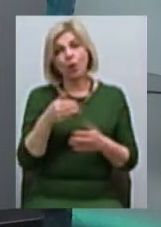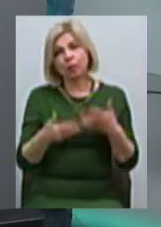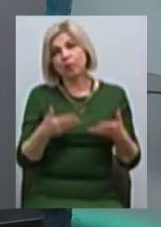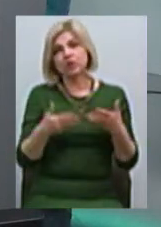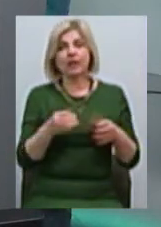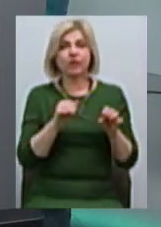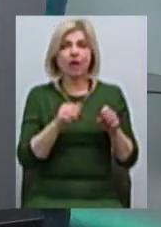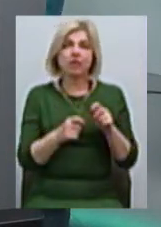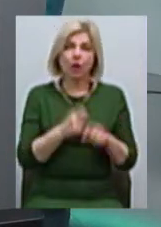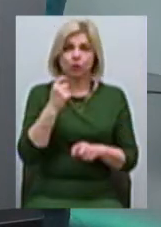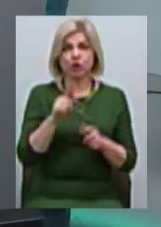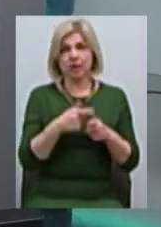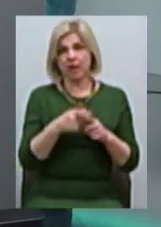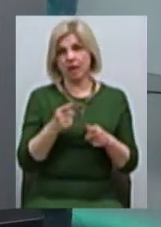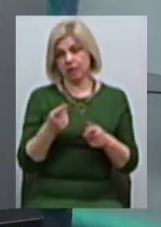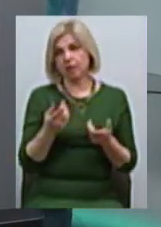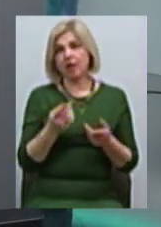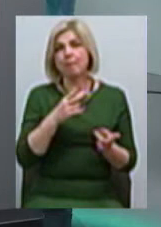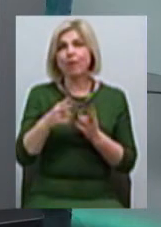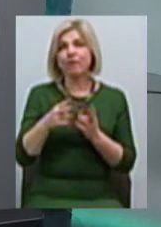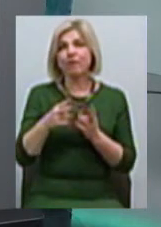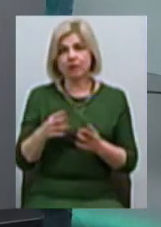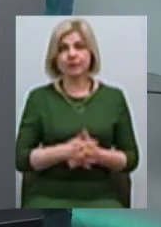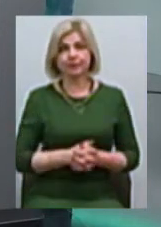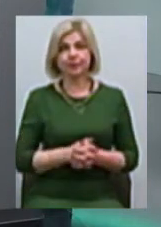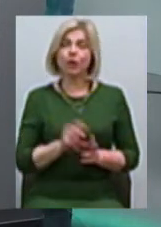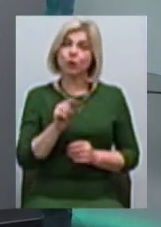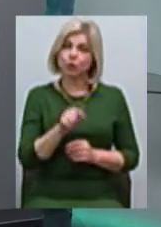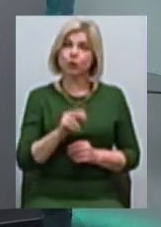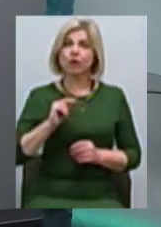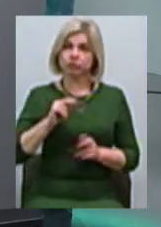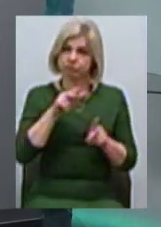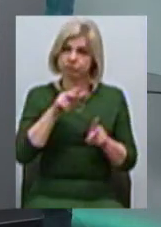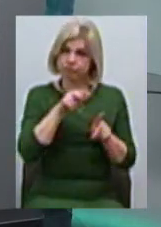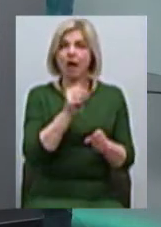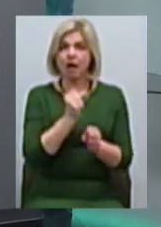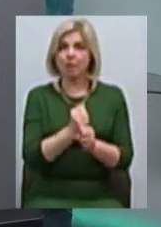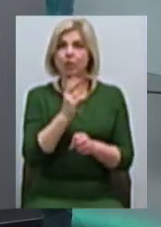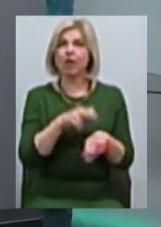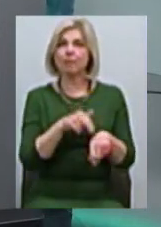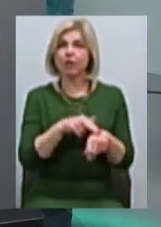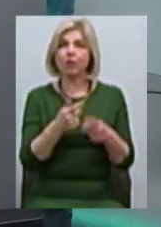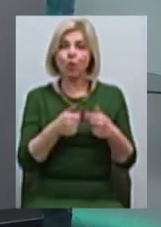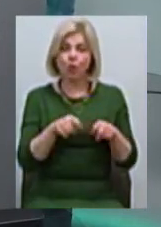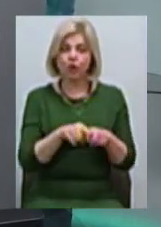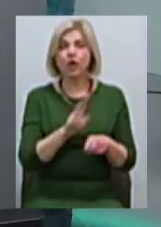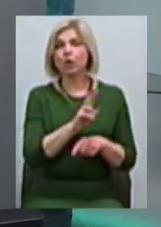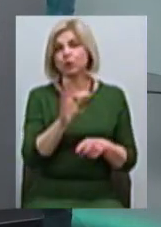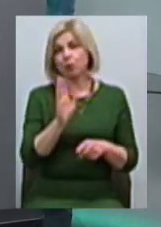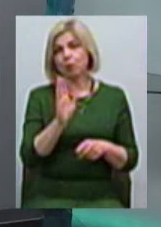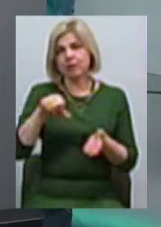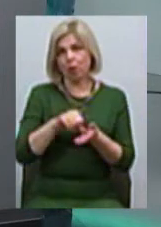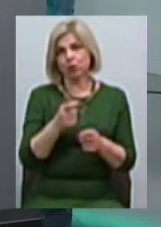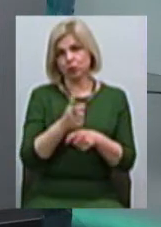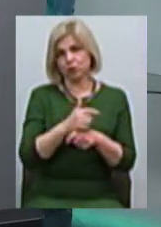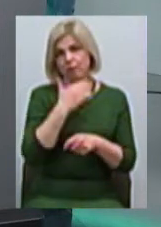яких провокацій? Тут полягає робота на правоохоронні органи, які задіють дуже багато людей. По